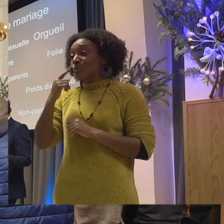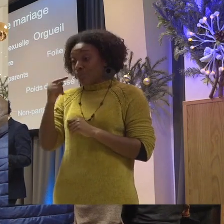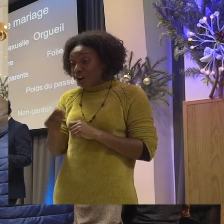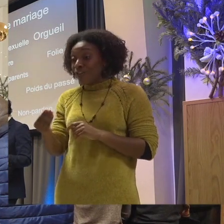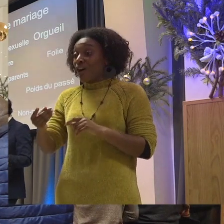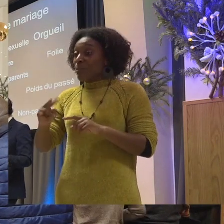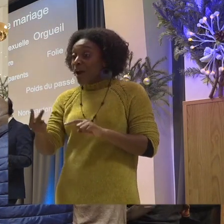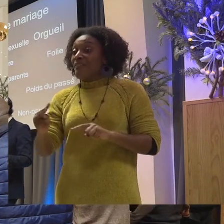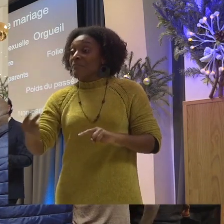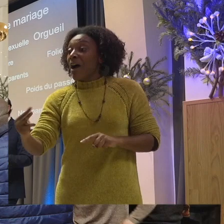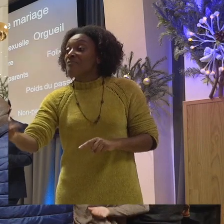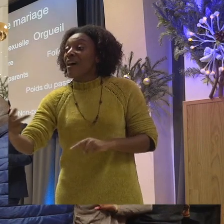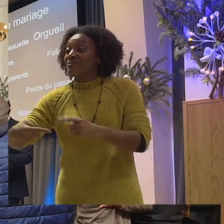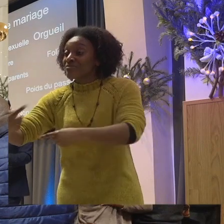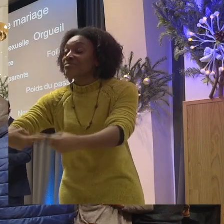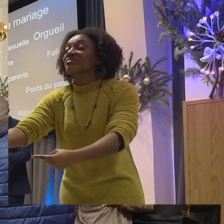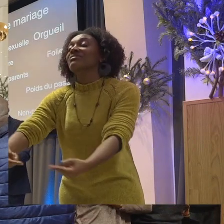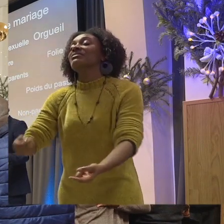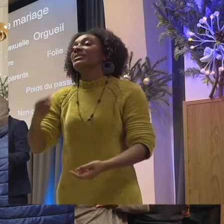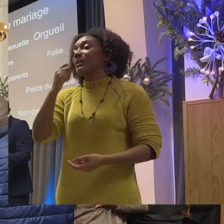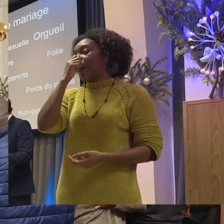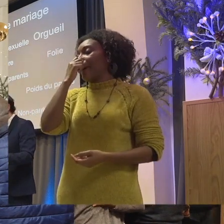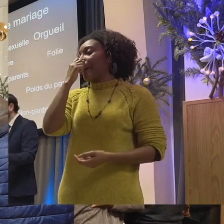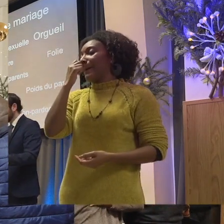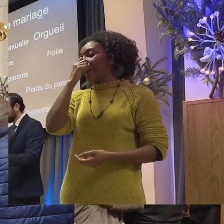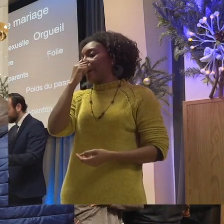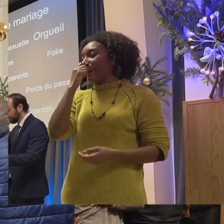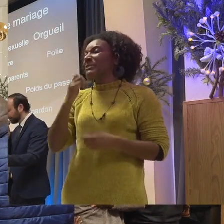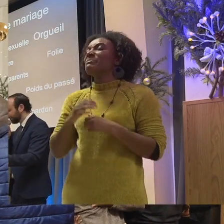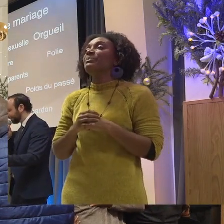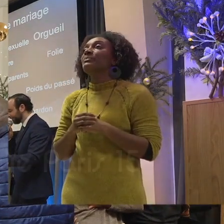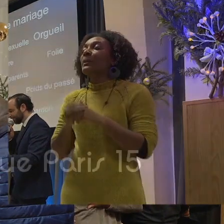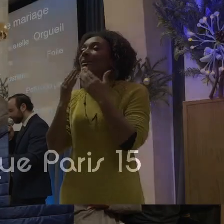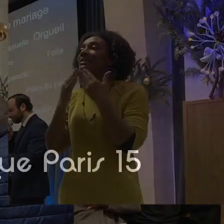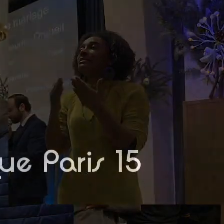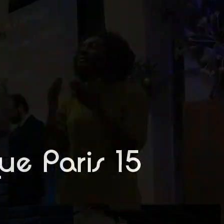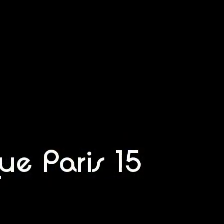génération et que ton nom, Seigneur, soit béni. Alléluia. Amen.